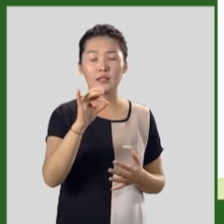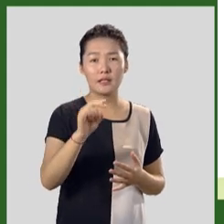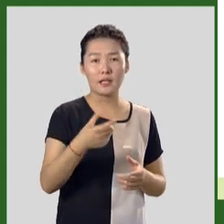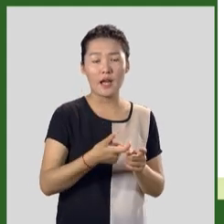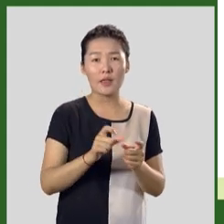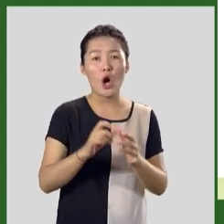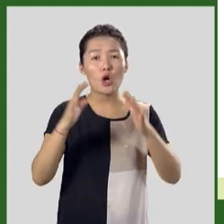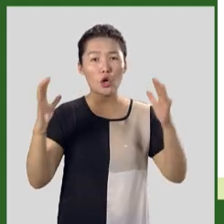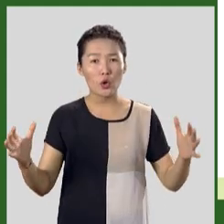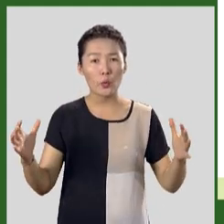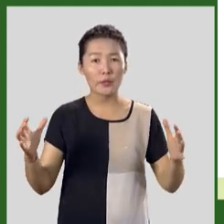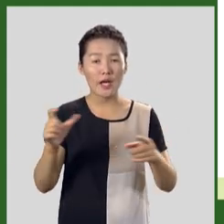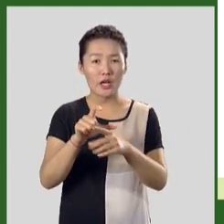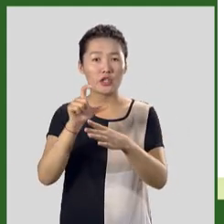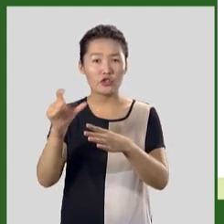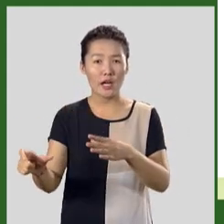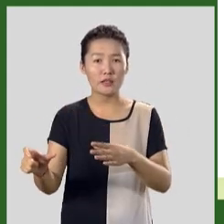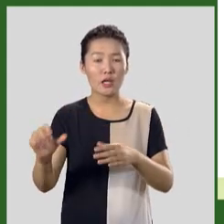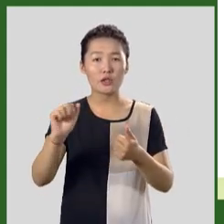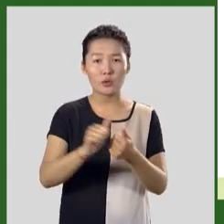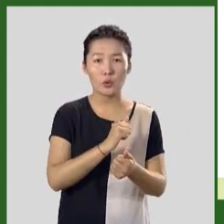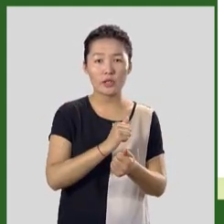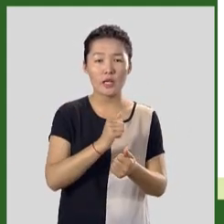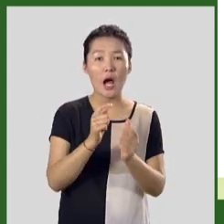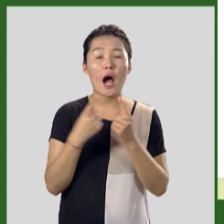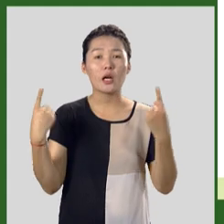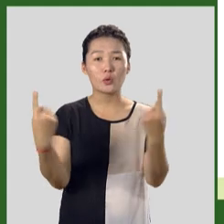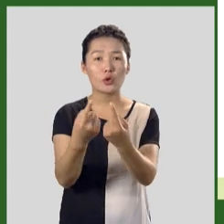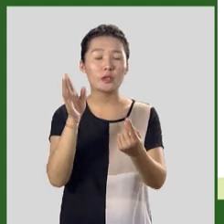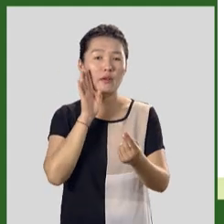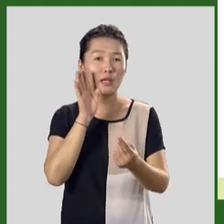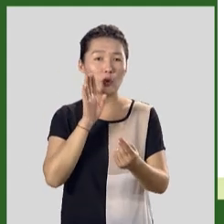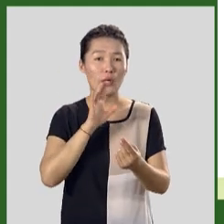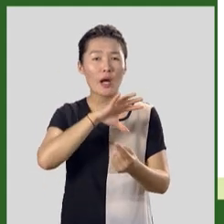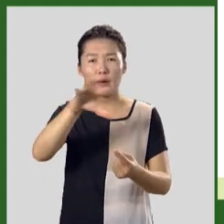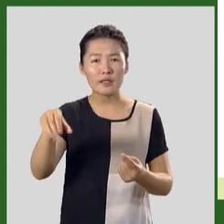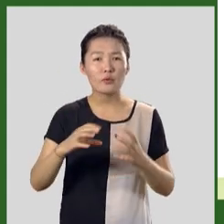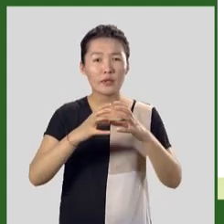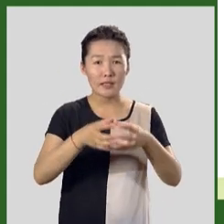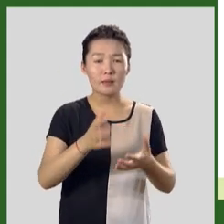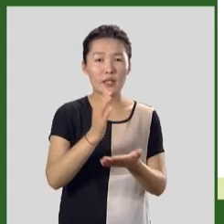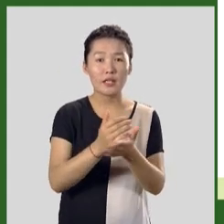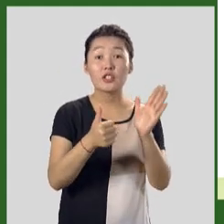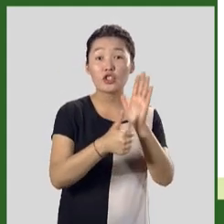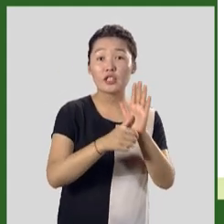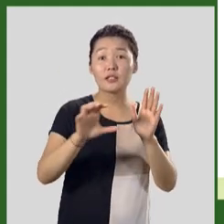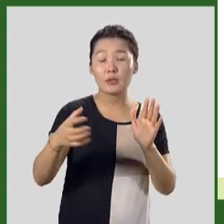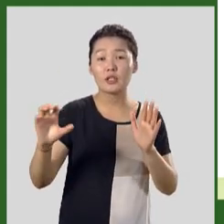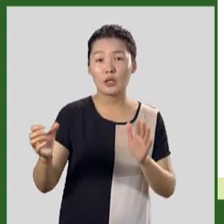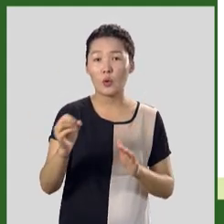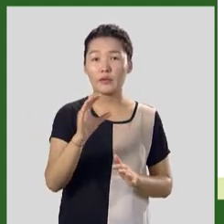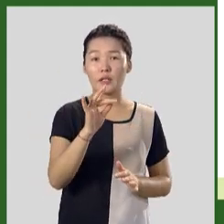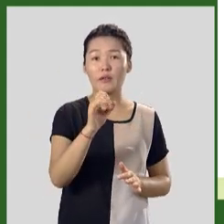крупная часть суши, окруженная водой. Всего на Земле существует 6 материков.